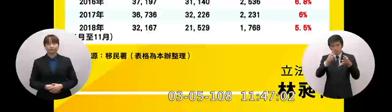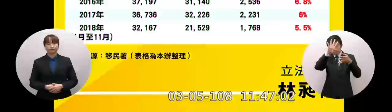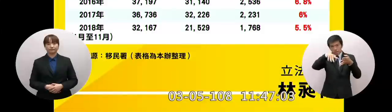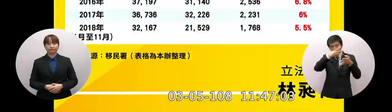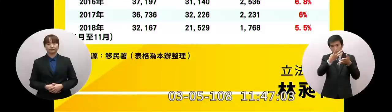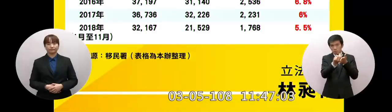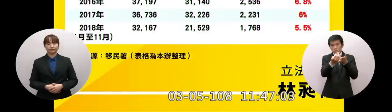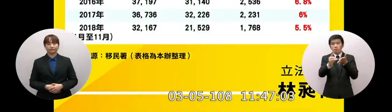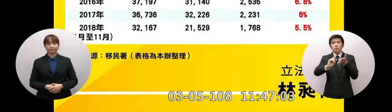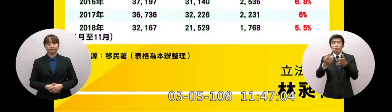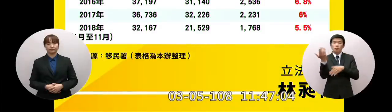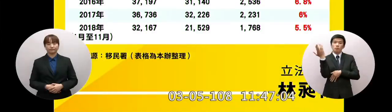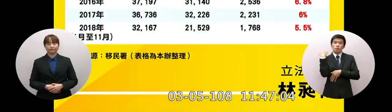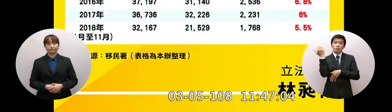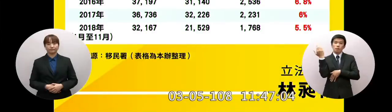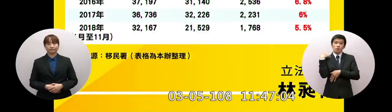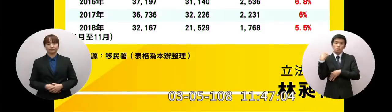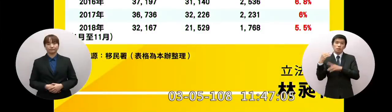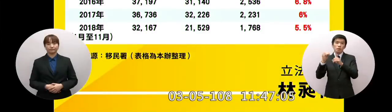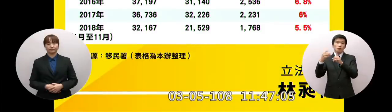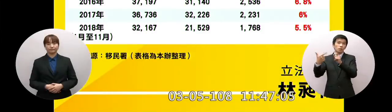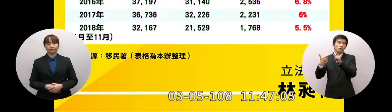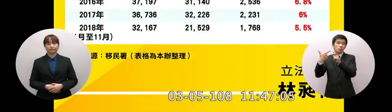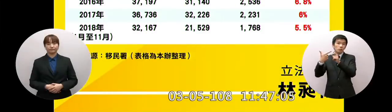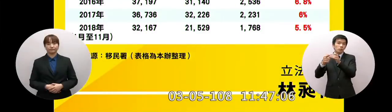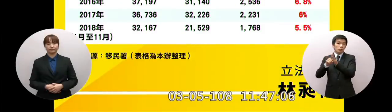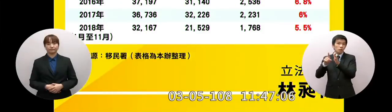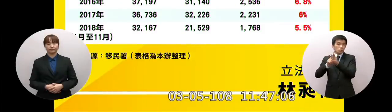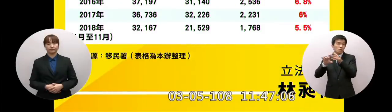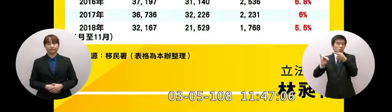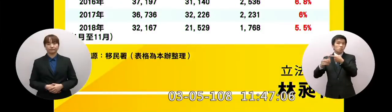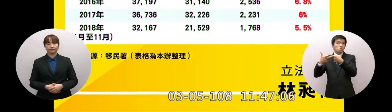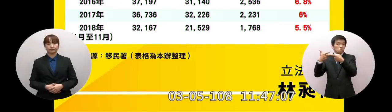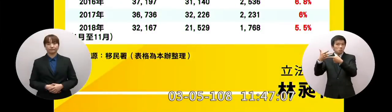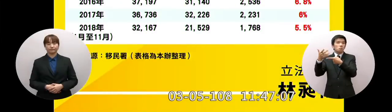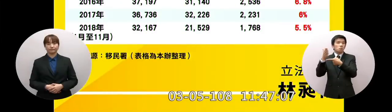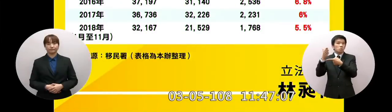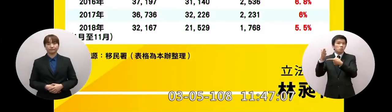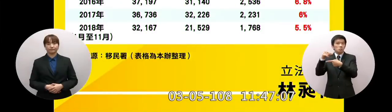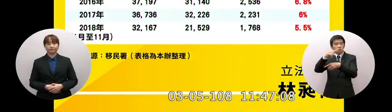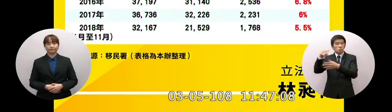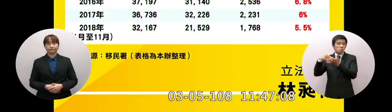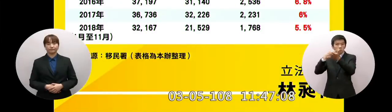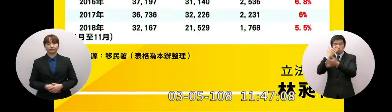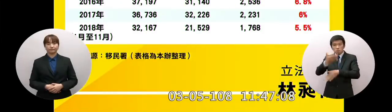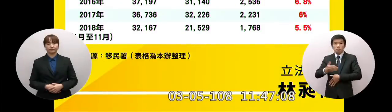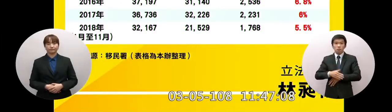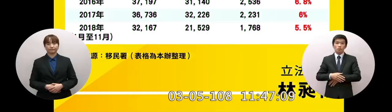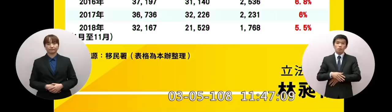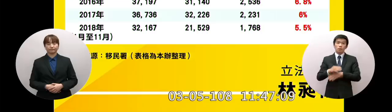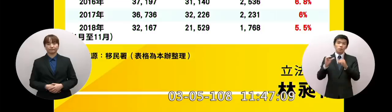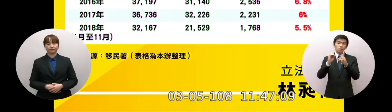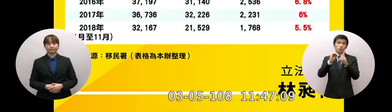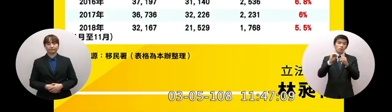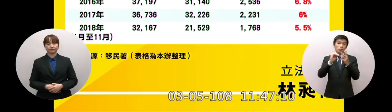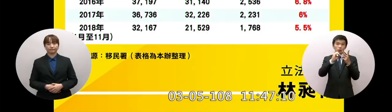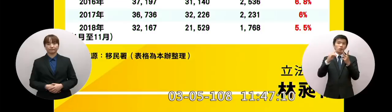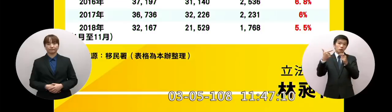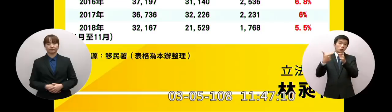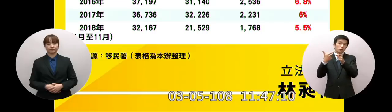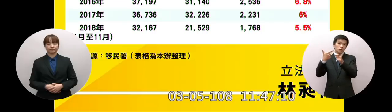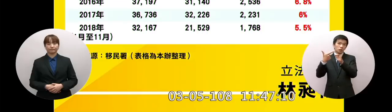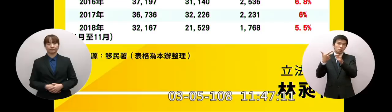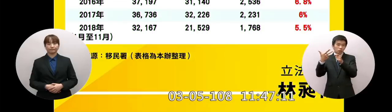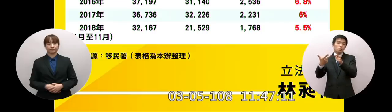阵，还阁要7%的人，就是来申请无通过的，即个中国官员。到一七年的时阵，降低